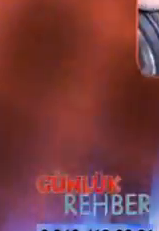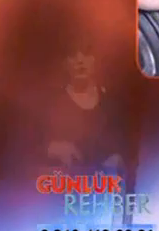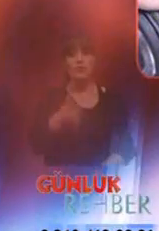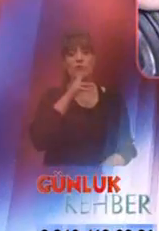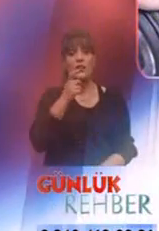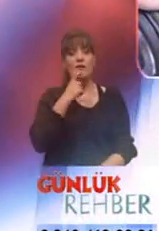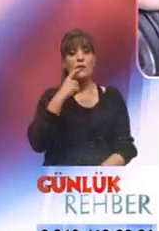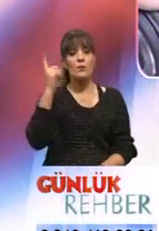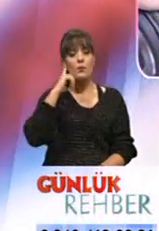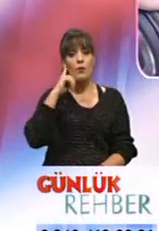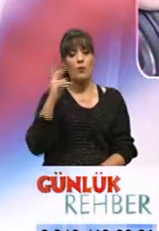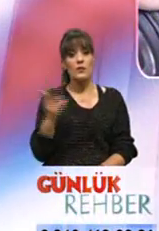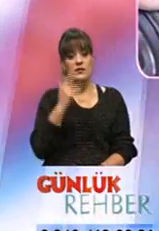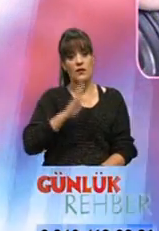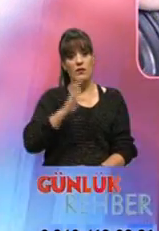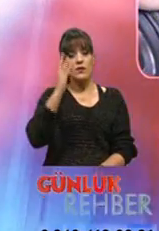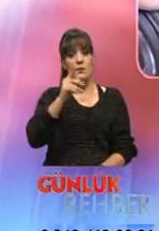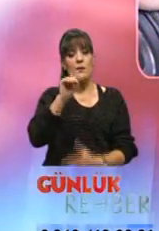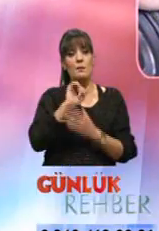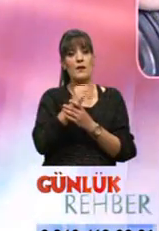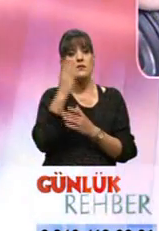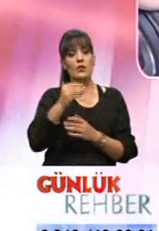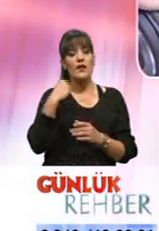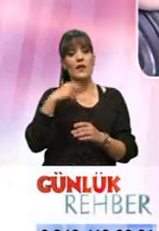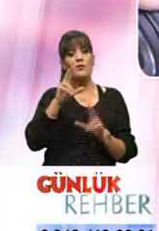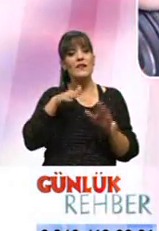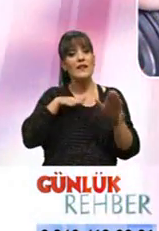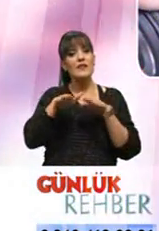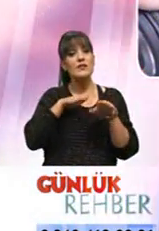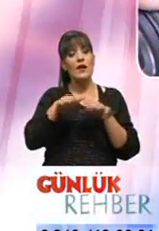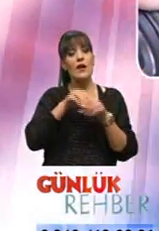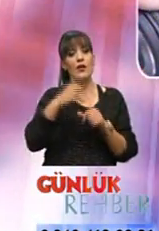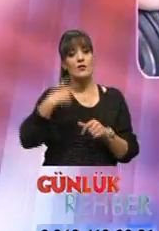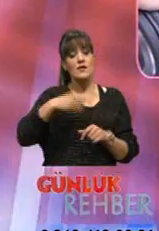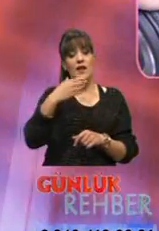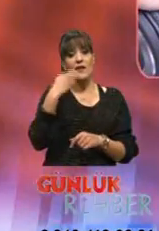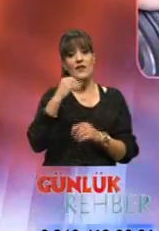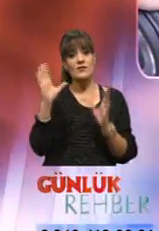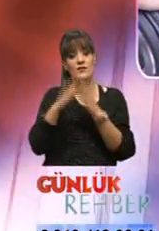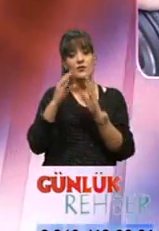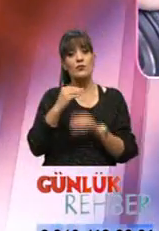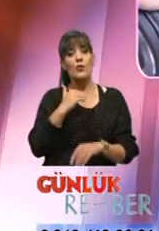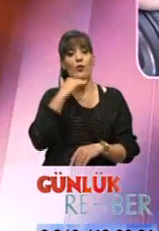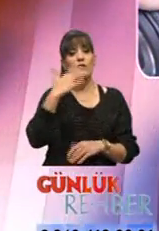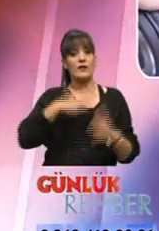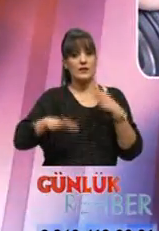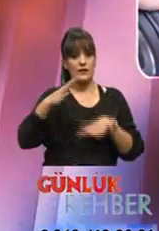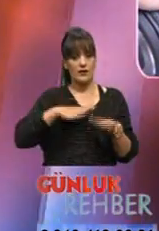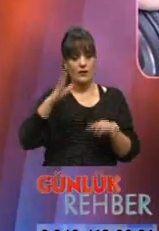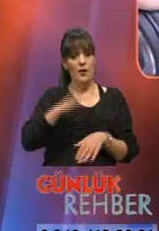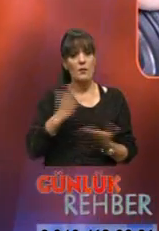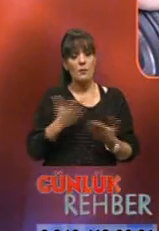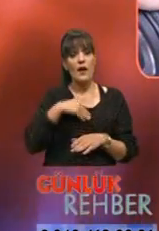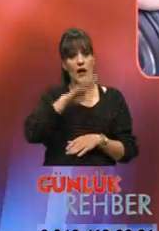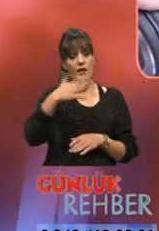Son yıllarda popülerliği hızla artan bir meslek haline gelen DJ'lik özellikle gençler arasında yoğun ilgi görüyor. Peki